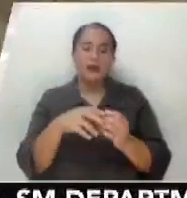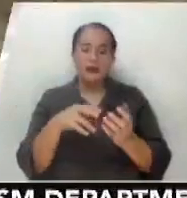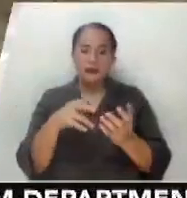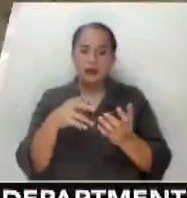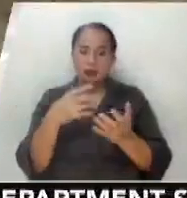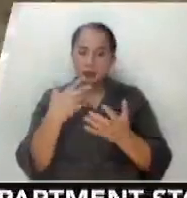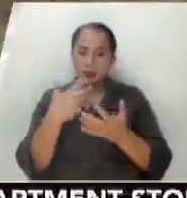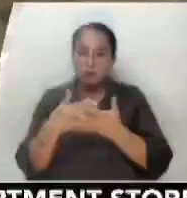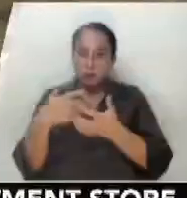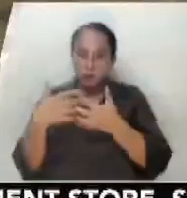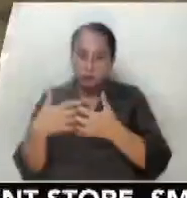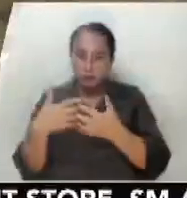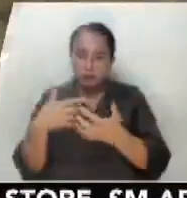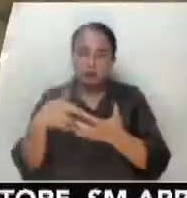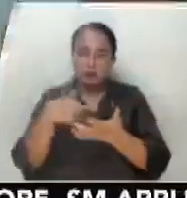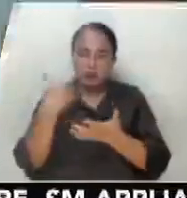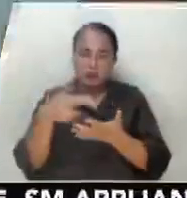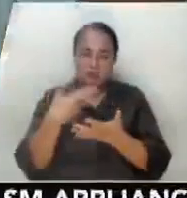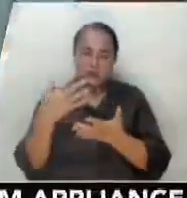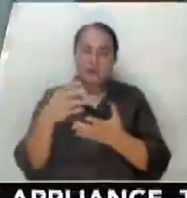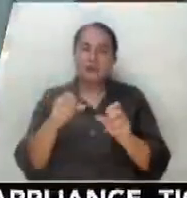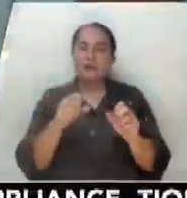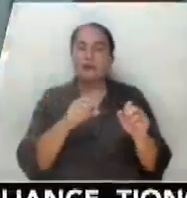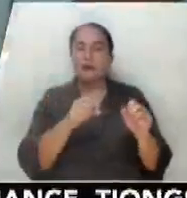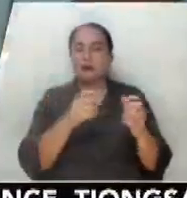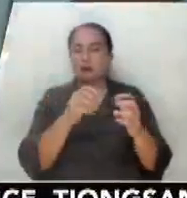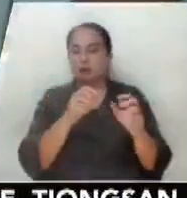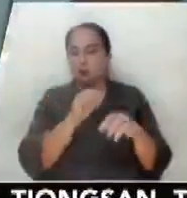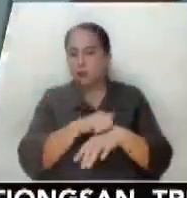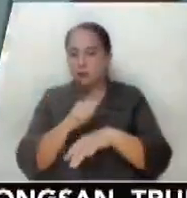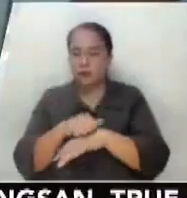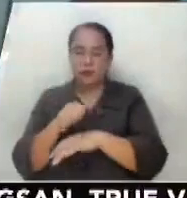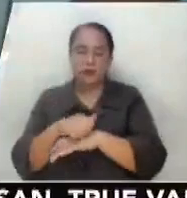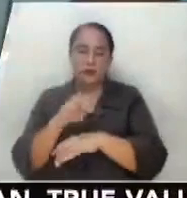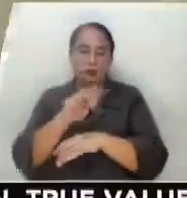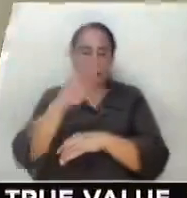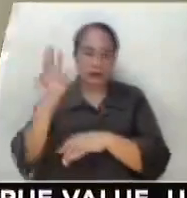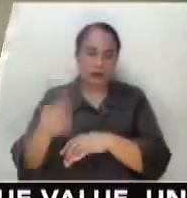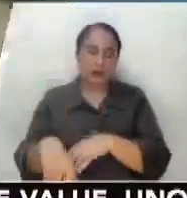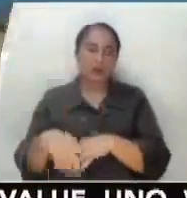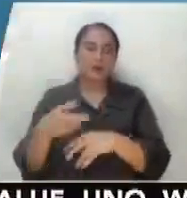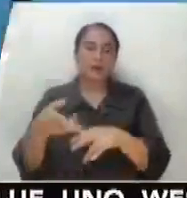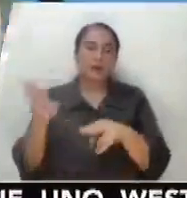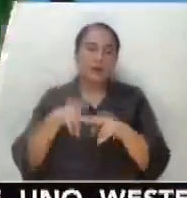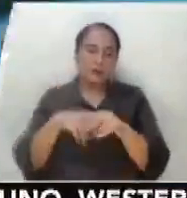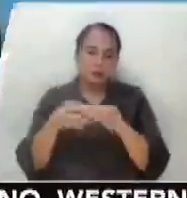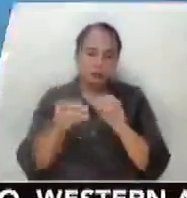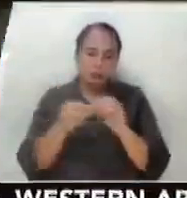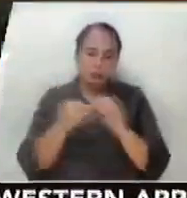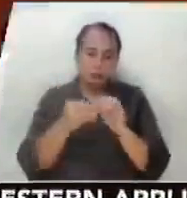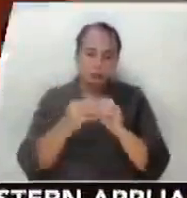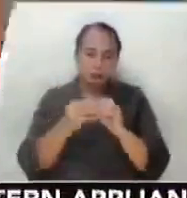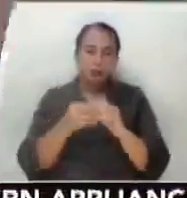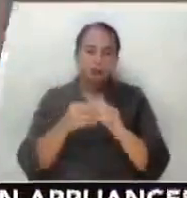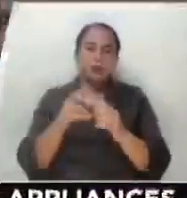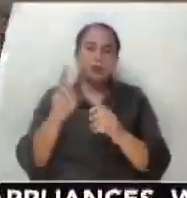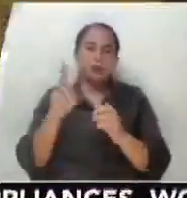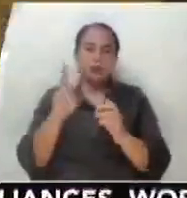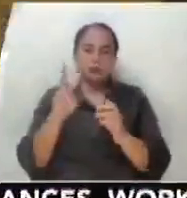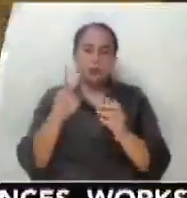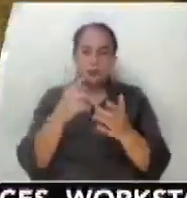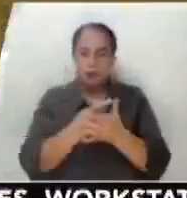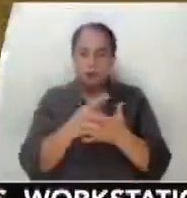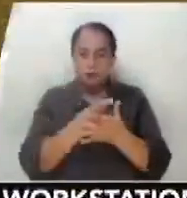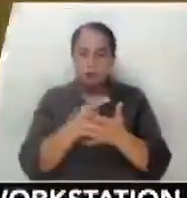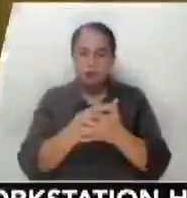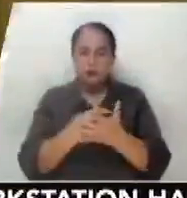sa mga pamilihan sa Metro Manila ayon sa sinag maaaring tumaas pa ito ng dagdag na dalawang piso sa susunod na Dalawang